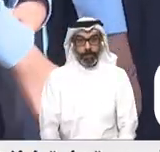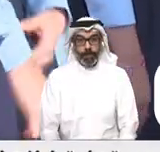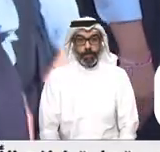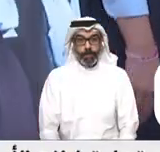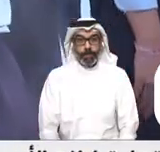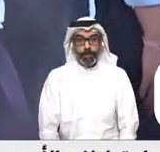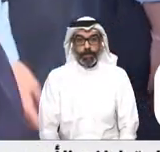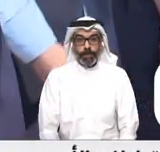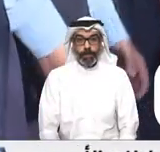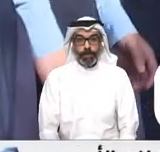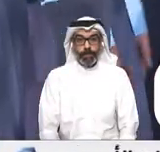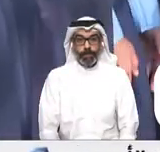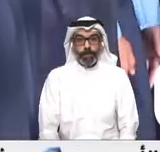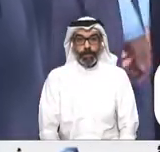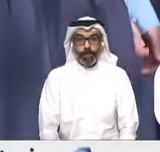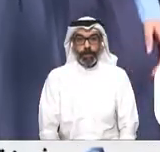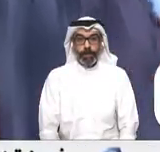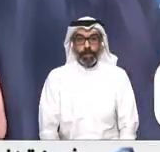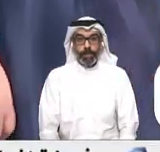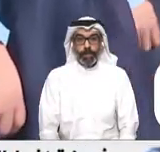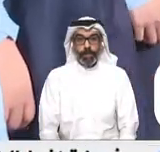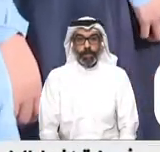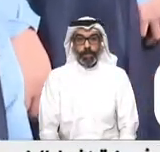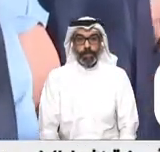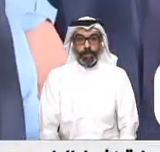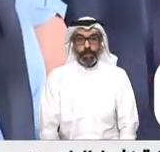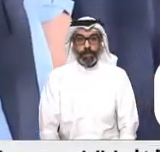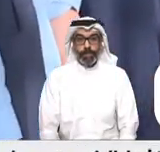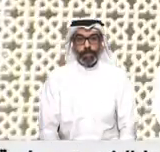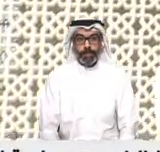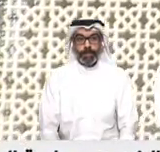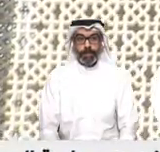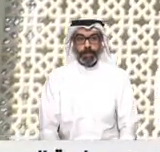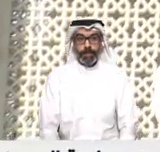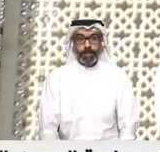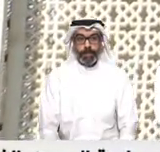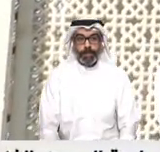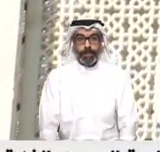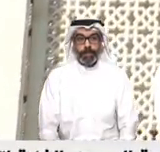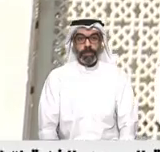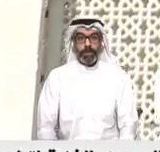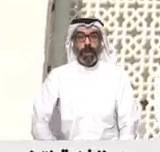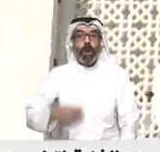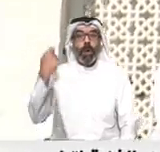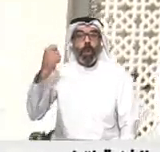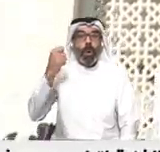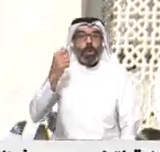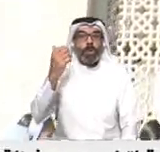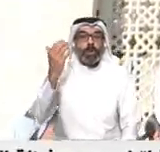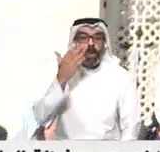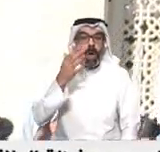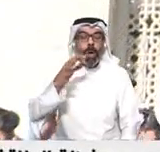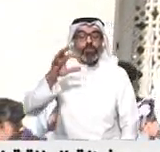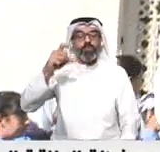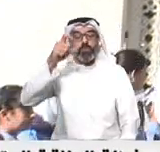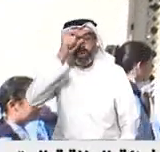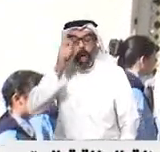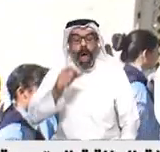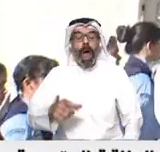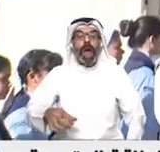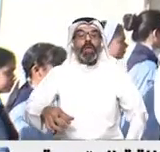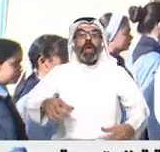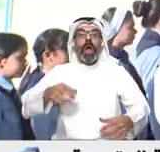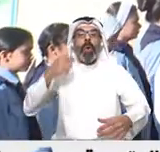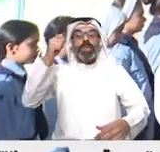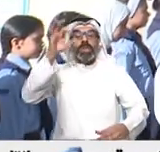تحييكم بالحب والمودة، إحنا نحييكم. وزارات التربية والداخلية والإعلام ومركز